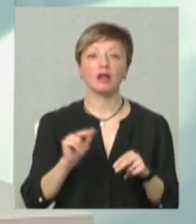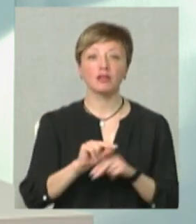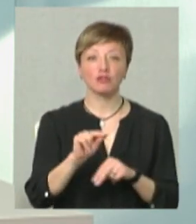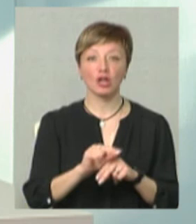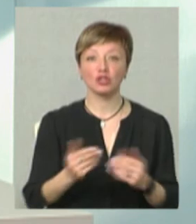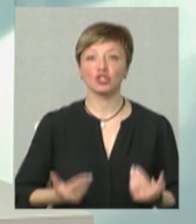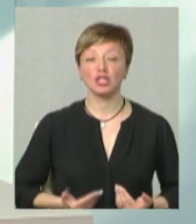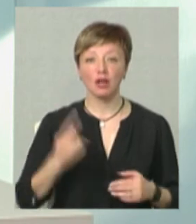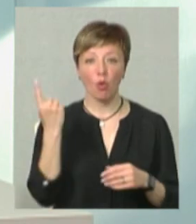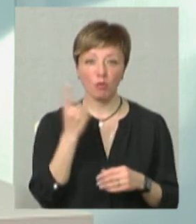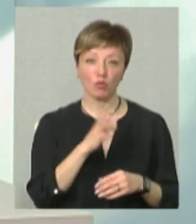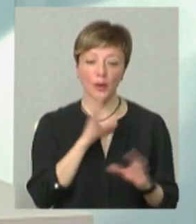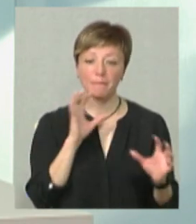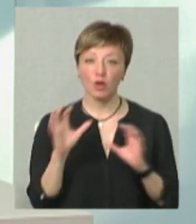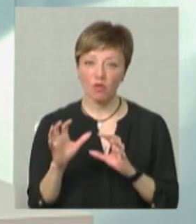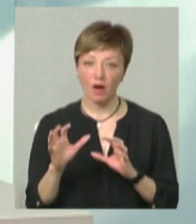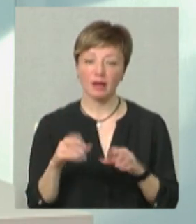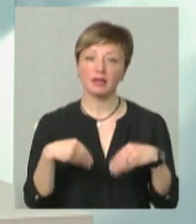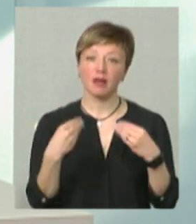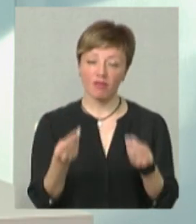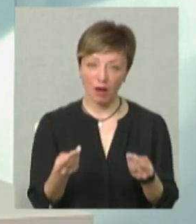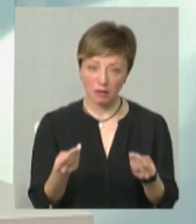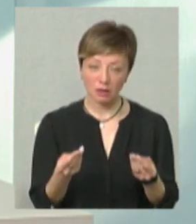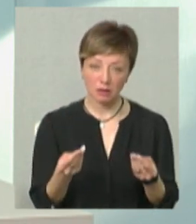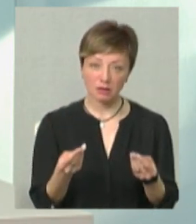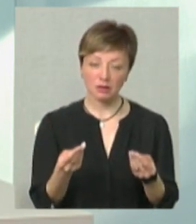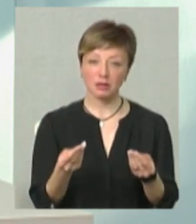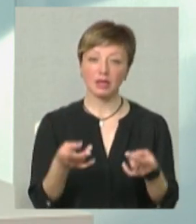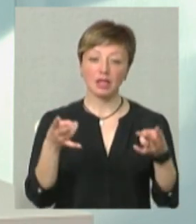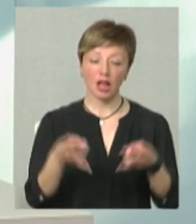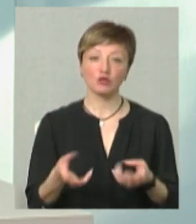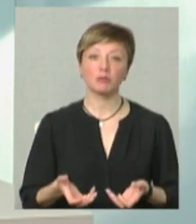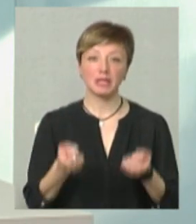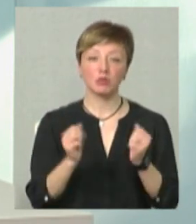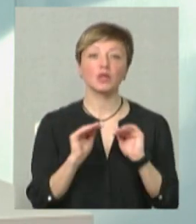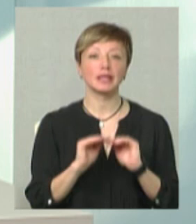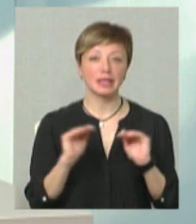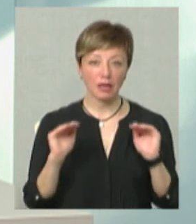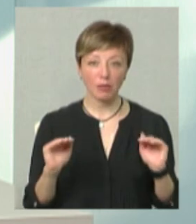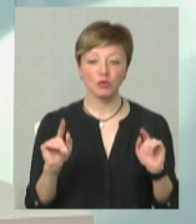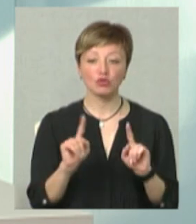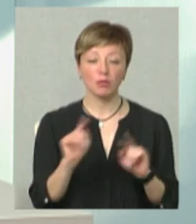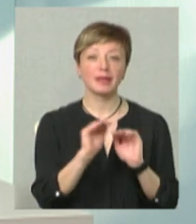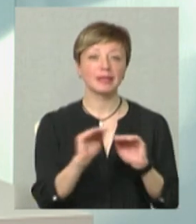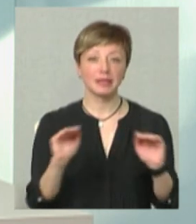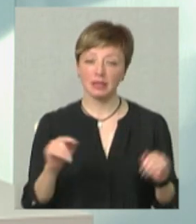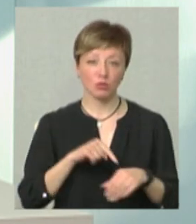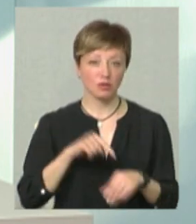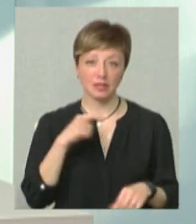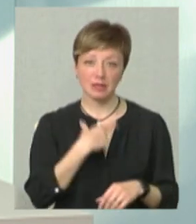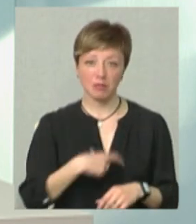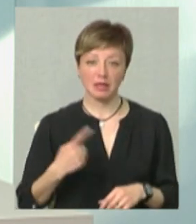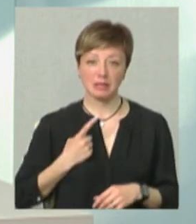жителів Хмельниччини бути піклувальниками та надавати належну підтримку дітям, аби діти не почували